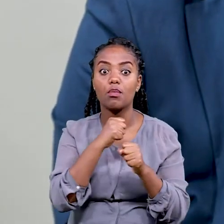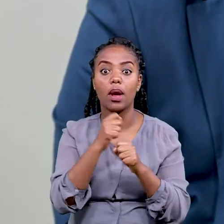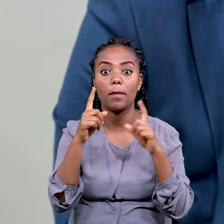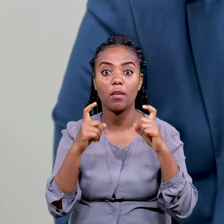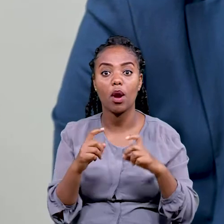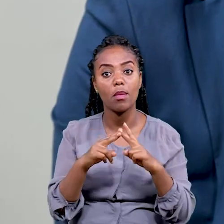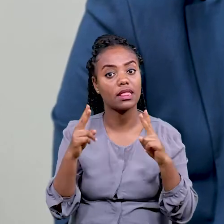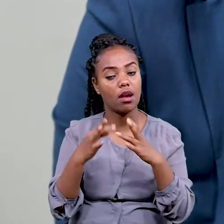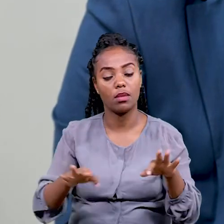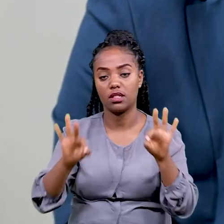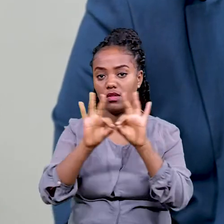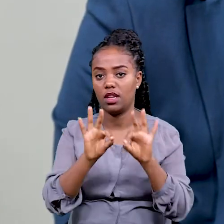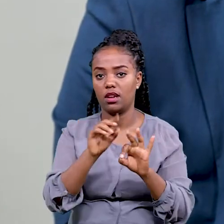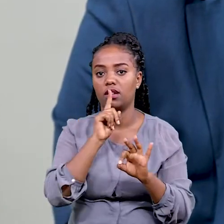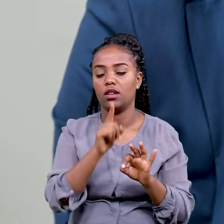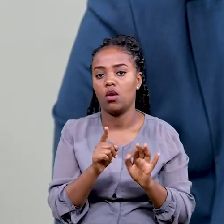ምርመራ በጣም አስፈላጊ